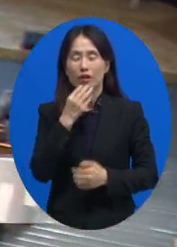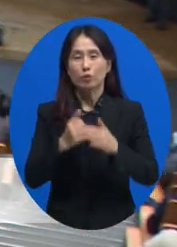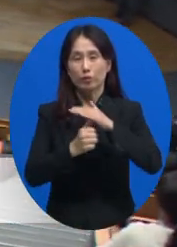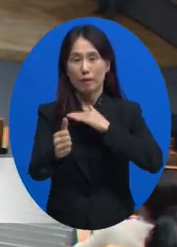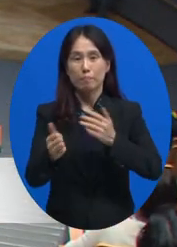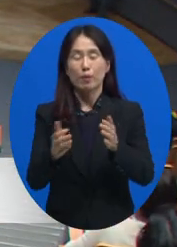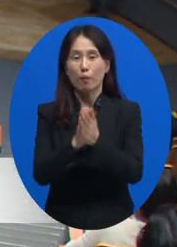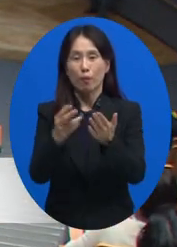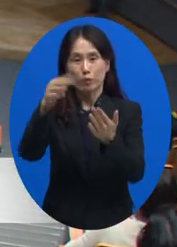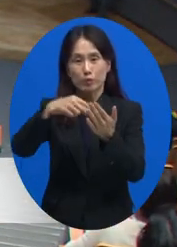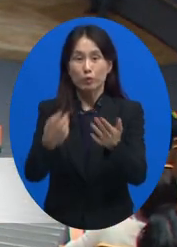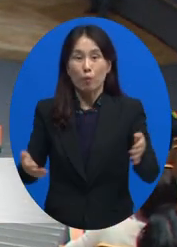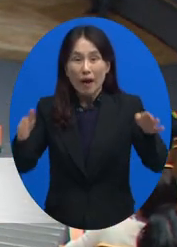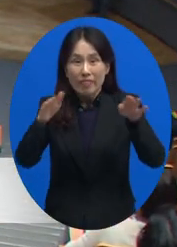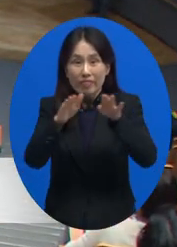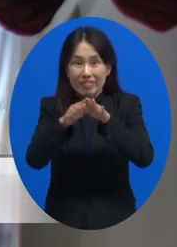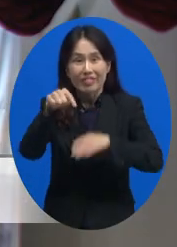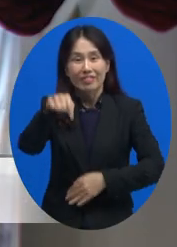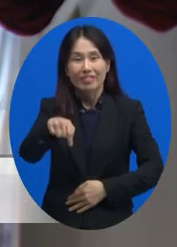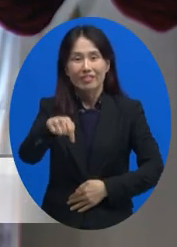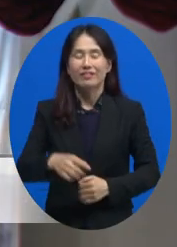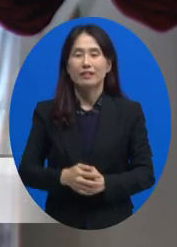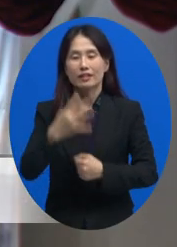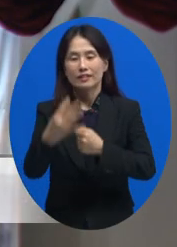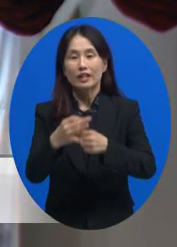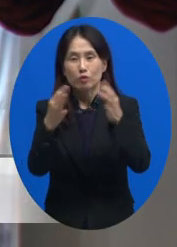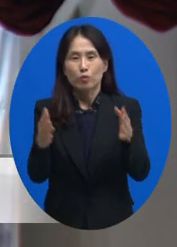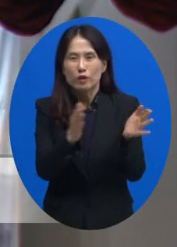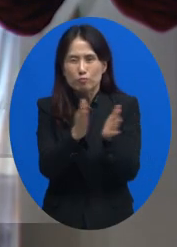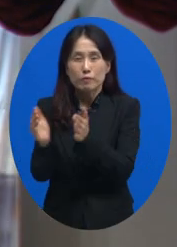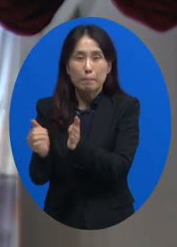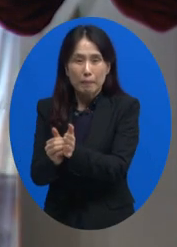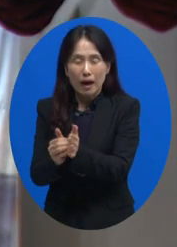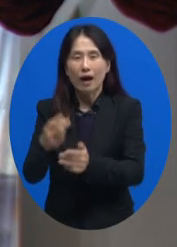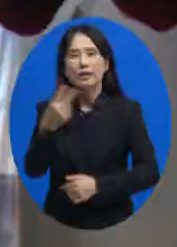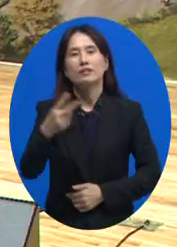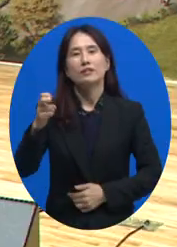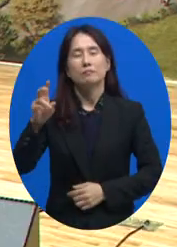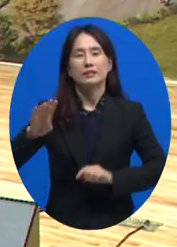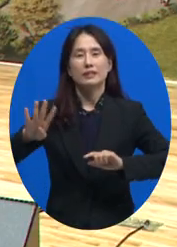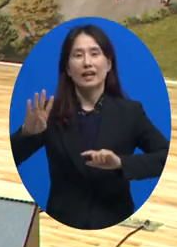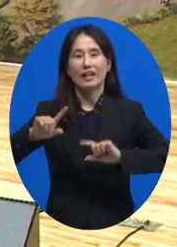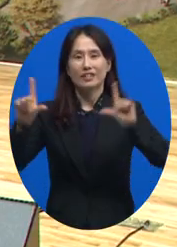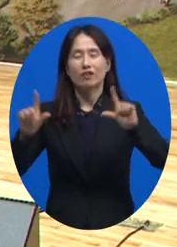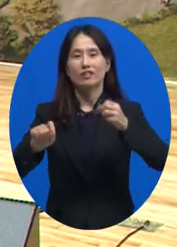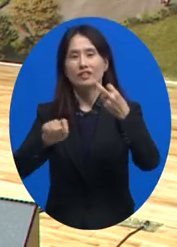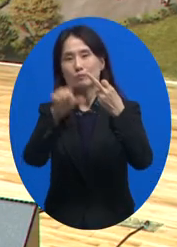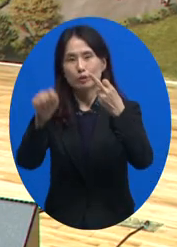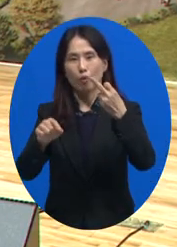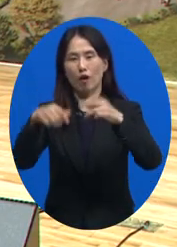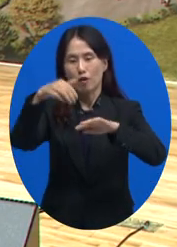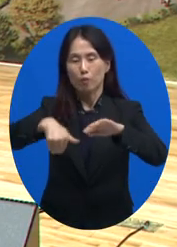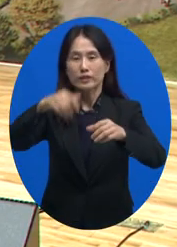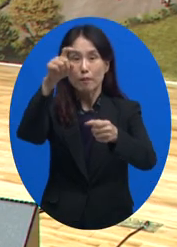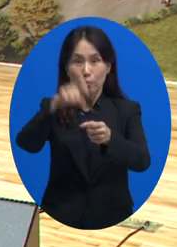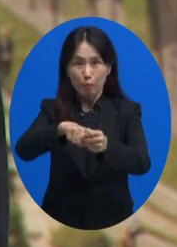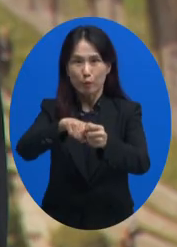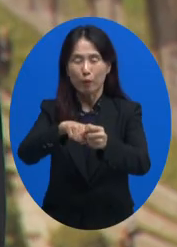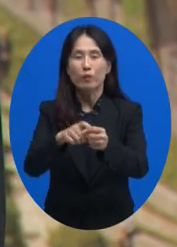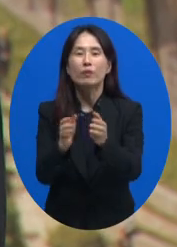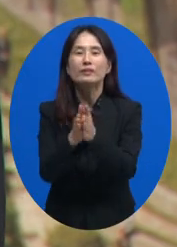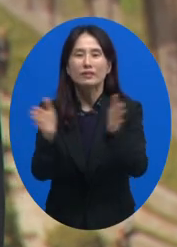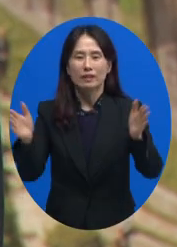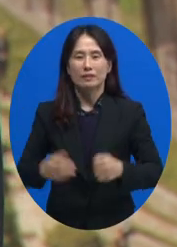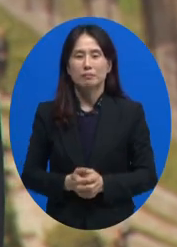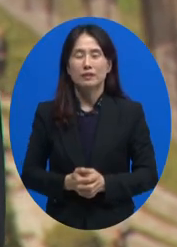경기도 대표 도서관이 될 경기도서관. 4년간의 긴 준비를 마치고 2024년 12월 완공을 목표로 공사에